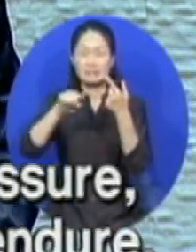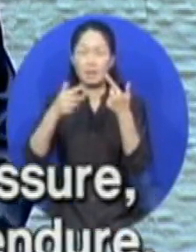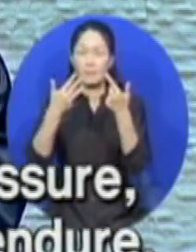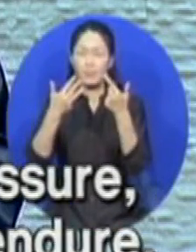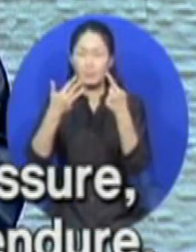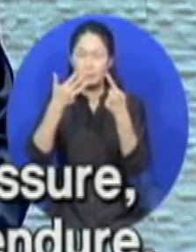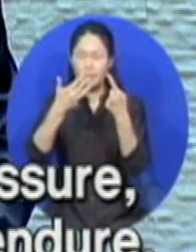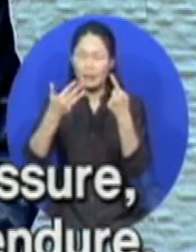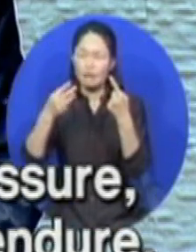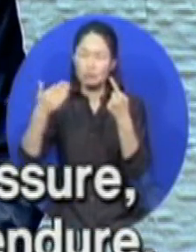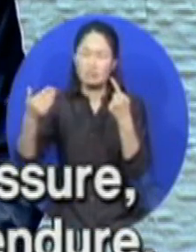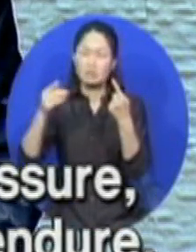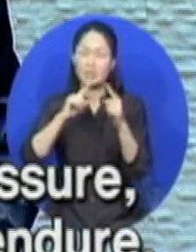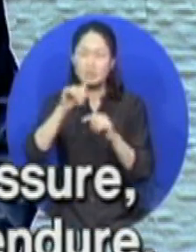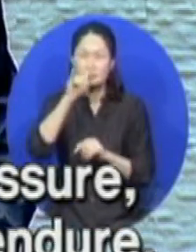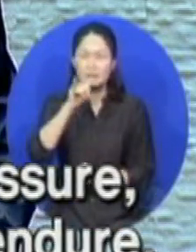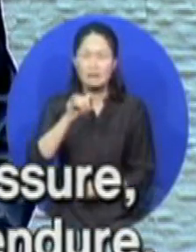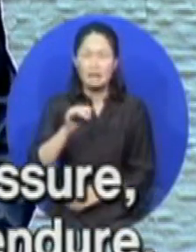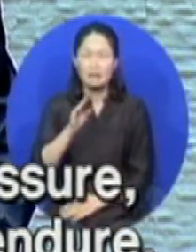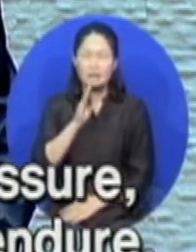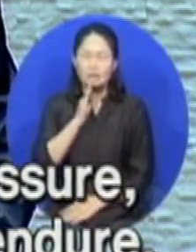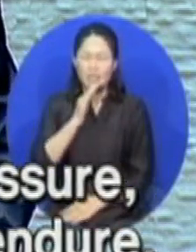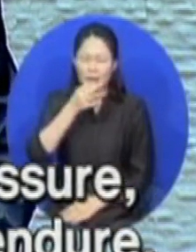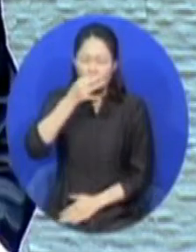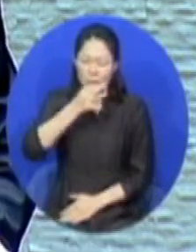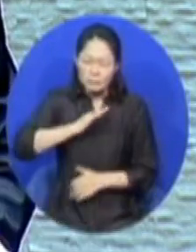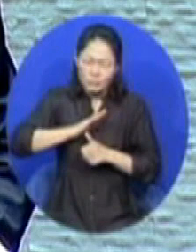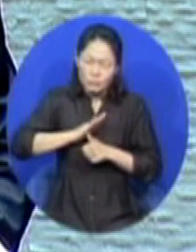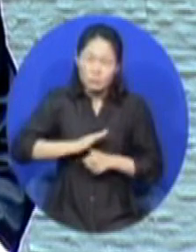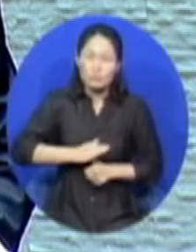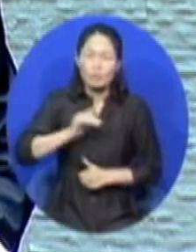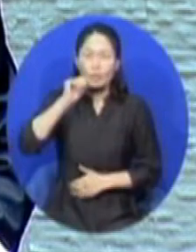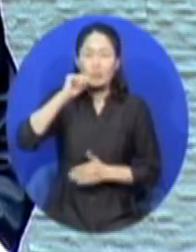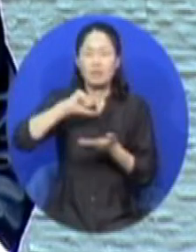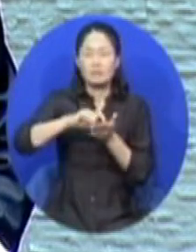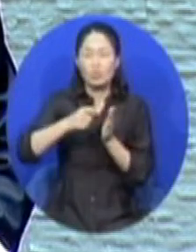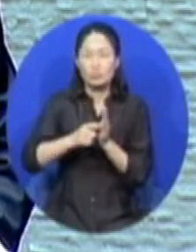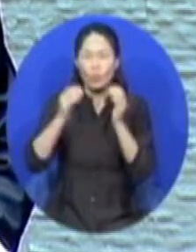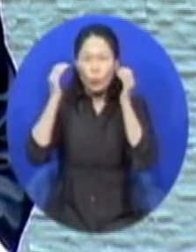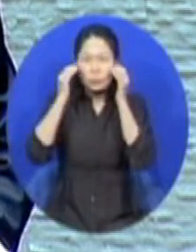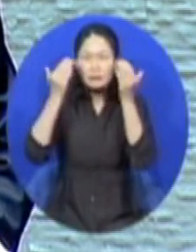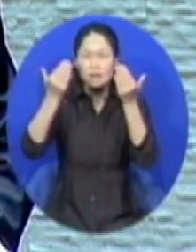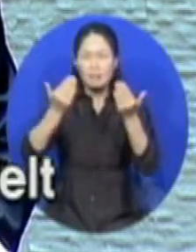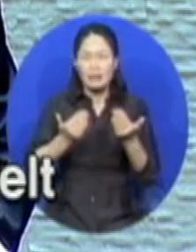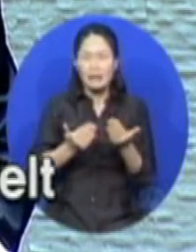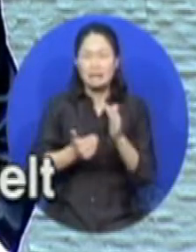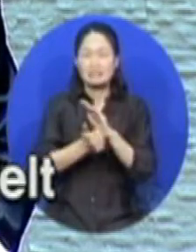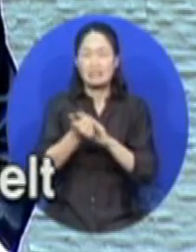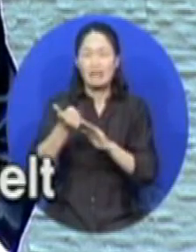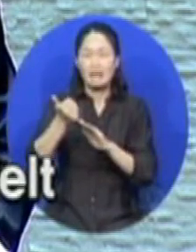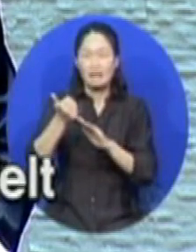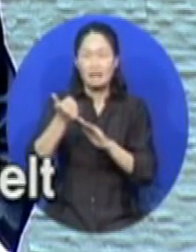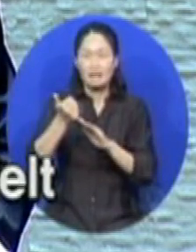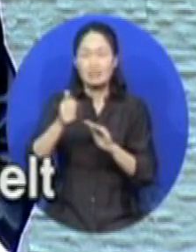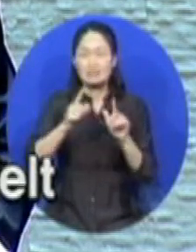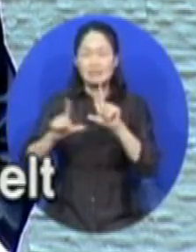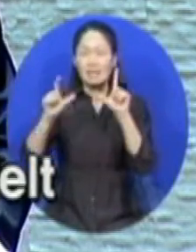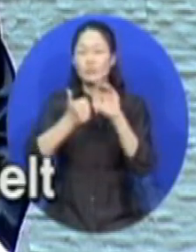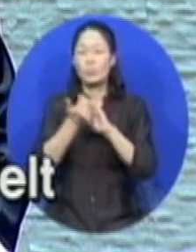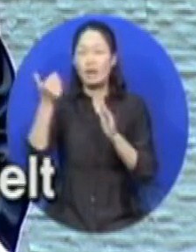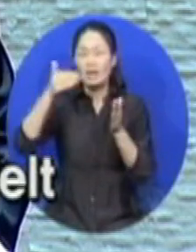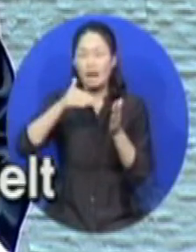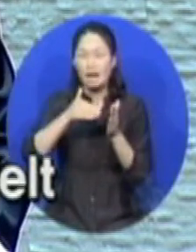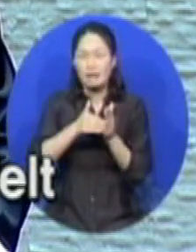힘이 지나도록 심한 고생을 받아 살 소망 까지 끊어지고 우리 마음에 사형 선고 받은 줄 알았으니